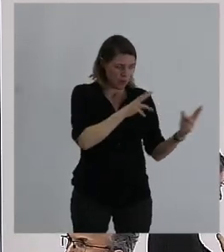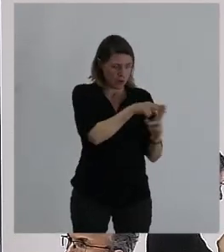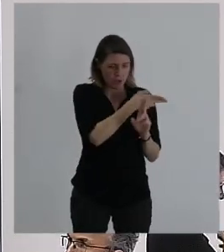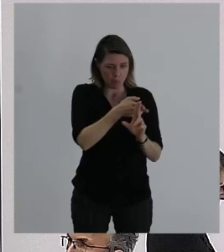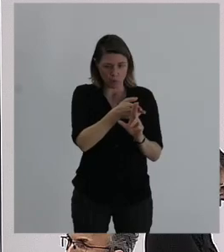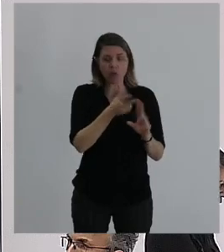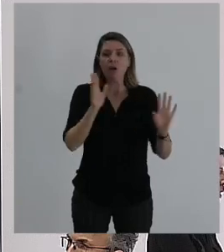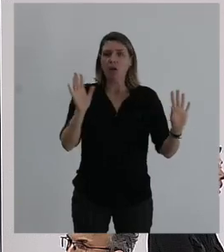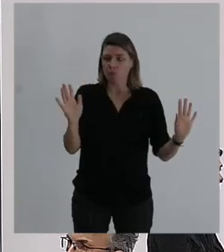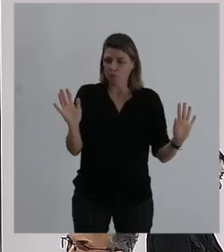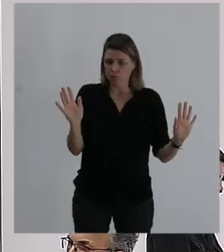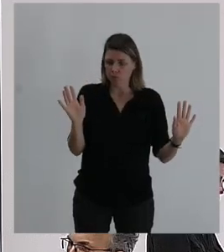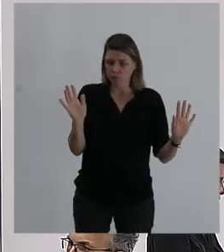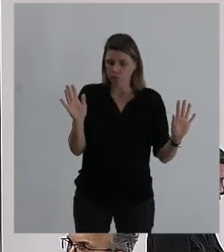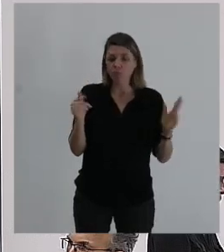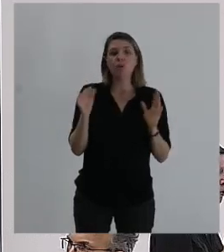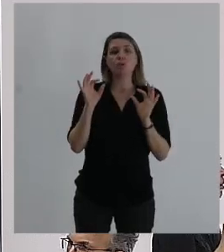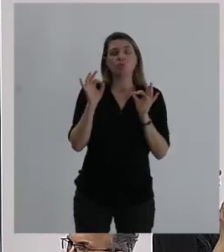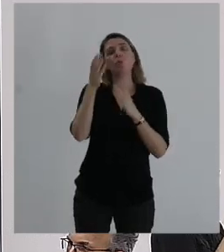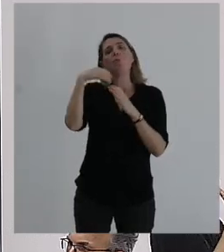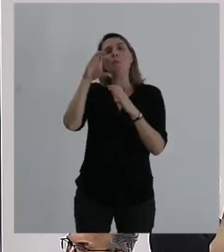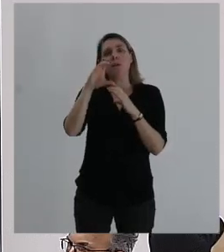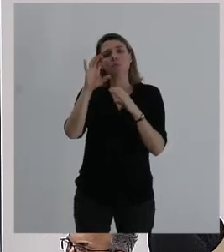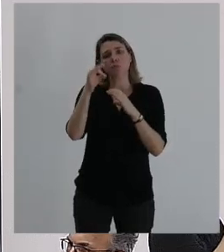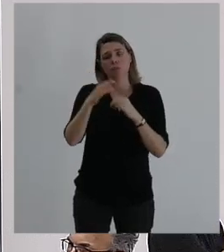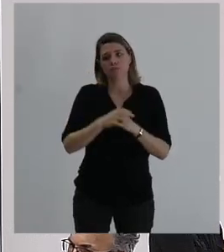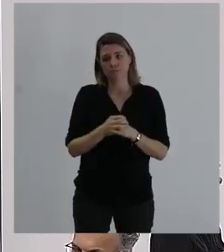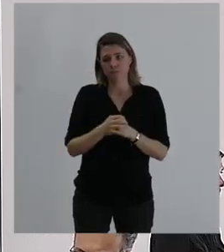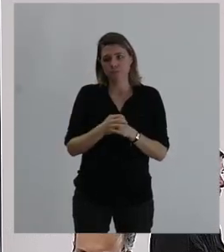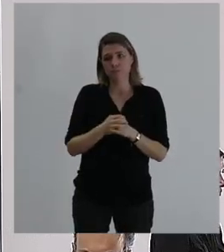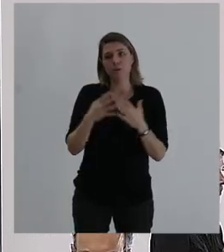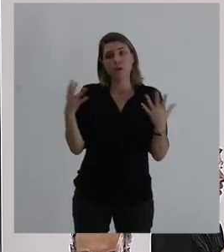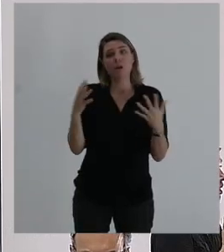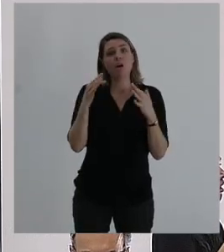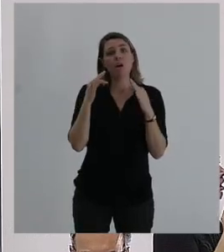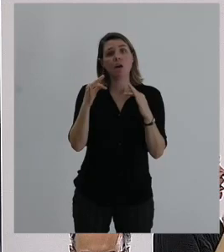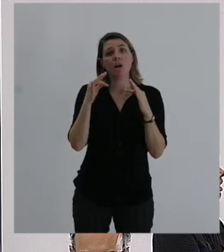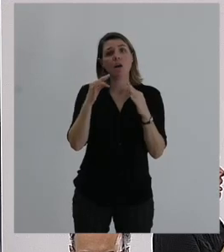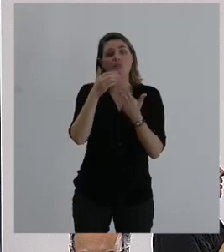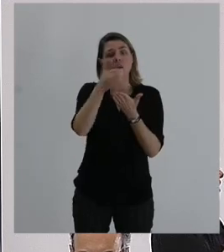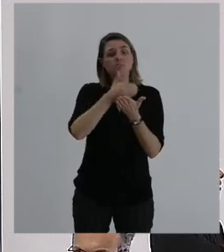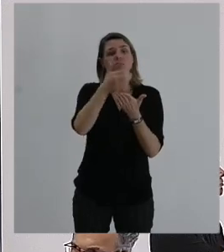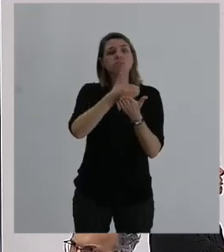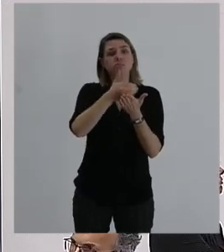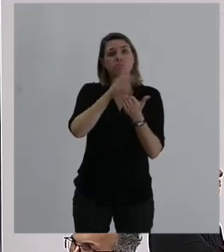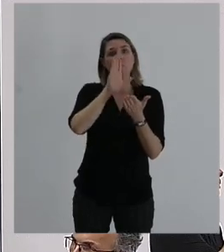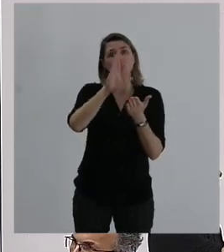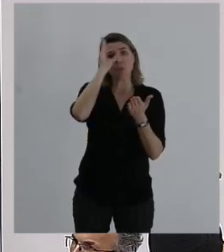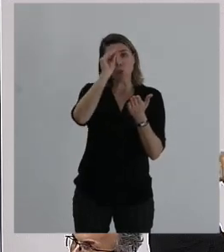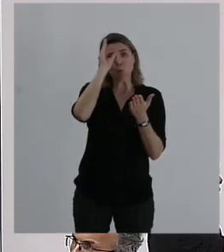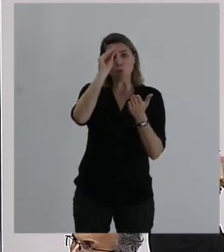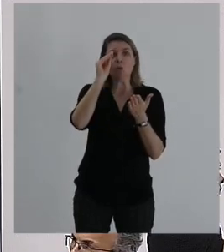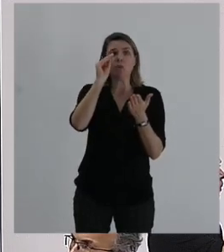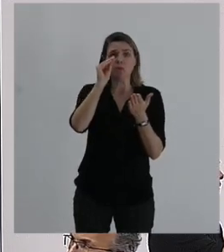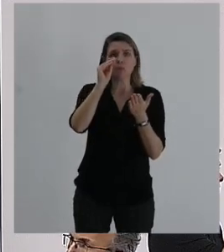Non, juste, je ne vais pas... Voilà. Juste compléter qu'effectivement, sur le revenu ou le salaire étudiant, c'est